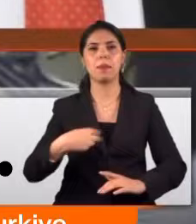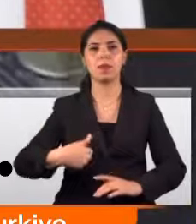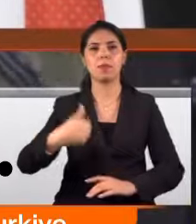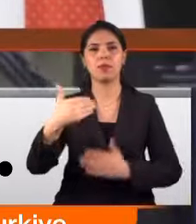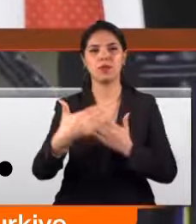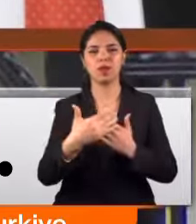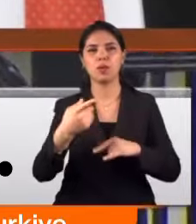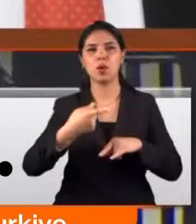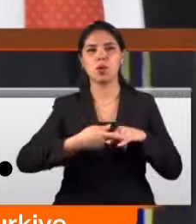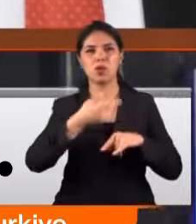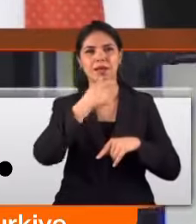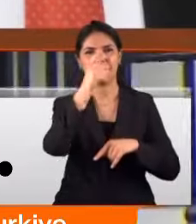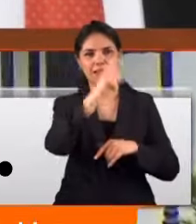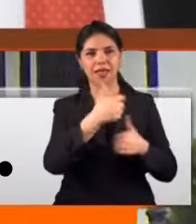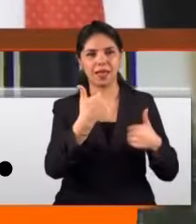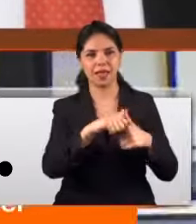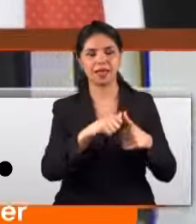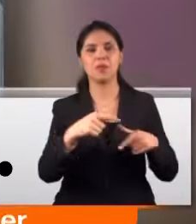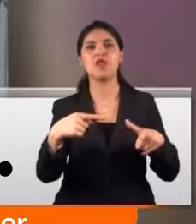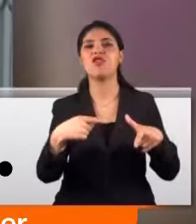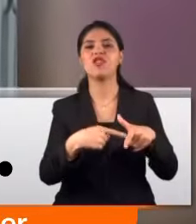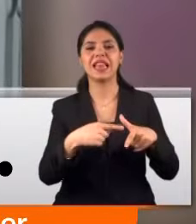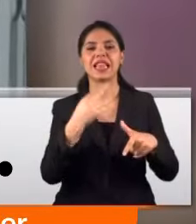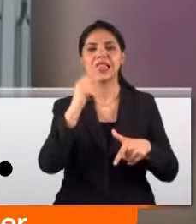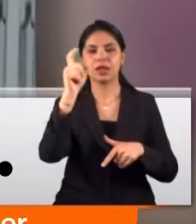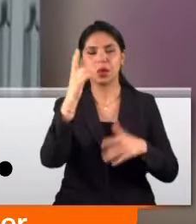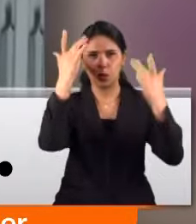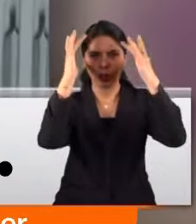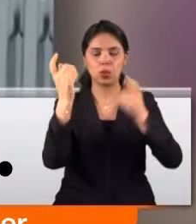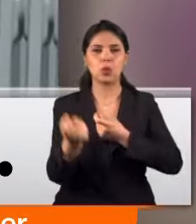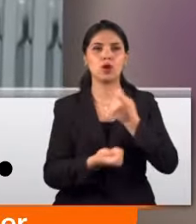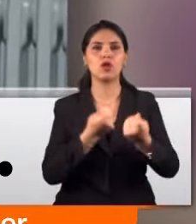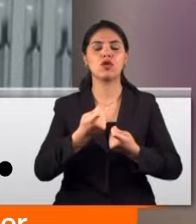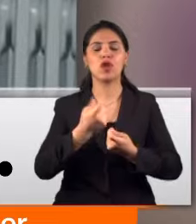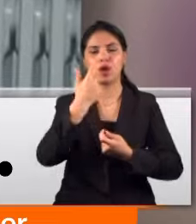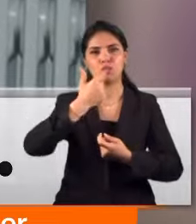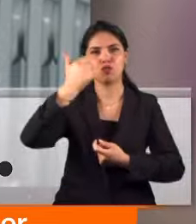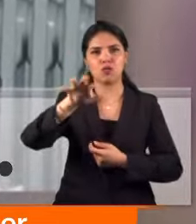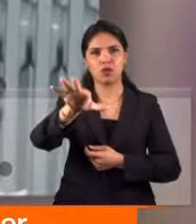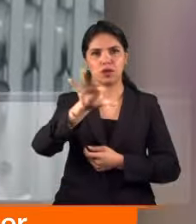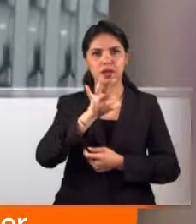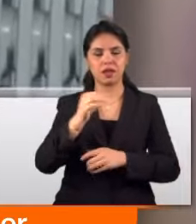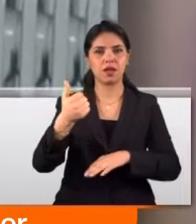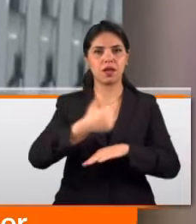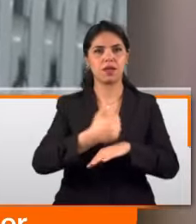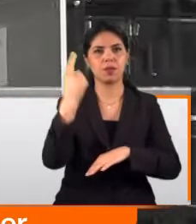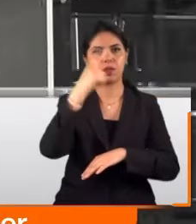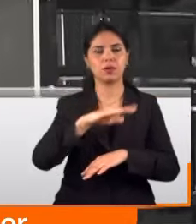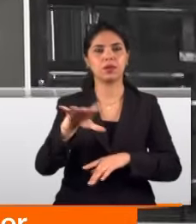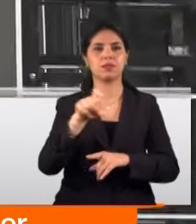Yardımcısı Hüseyin Coşkun'un eşi Filiz Coşkun'u Kültür İşleri Müdürü olarak ataması ise bardağı taşıran son damla